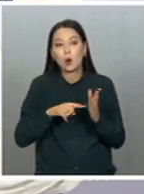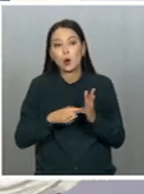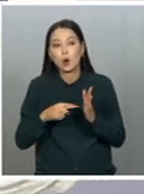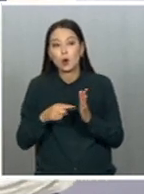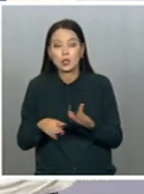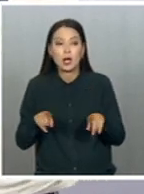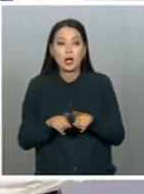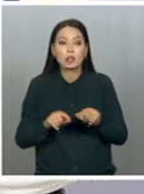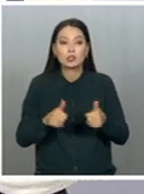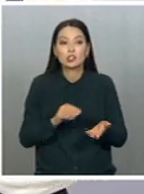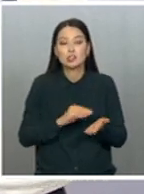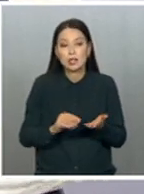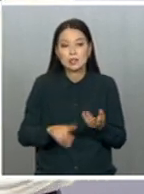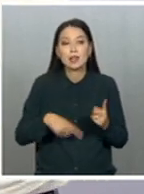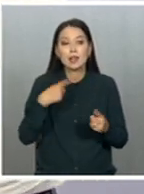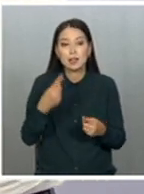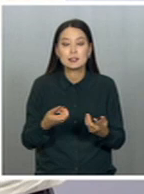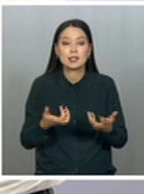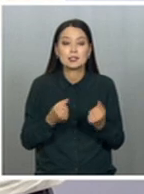арқылы жазып келесіні аламыз.